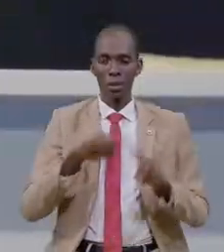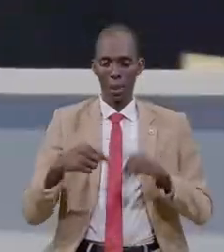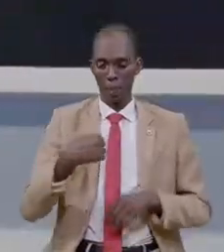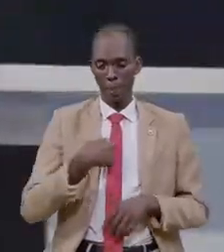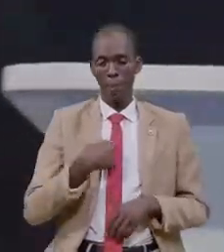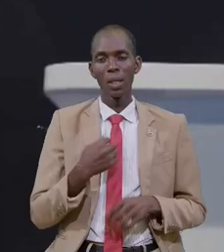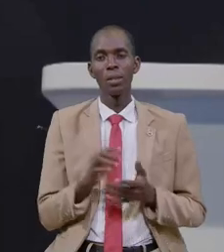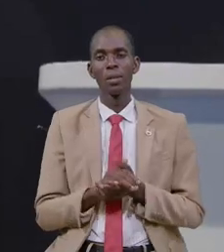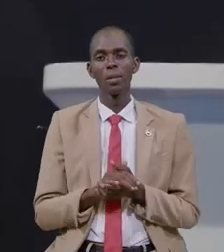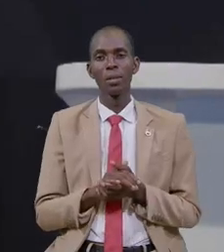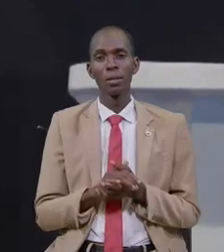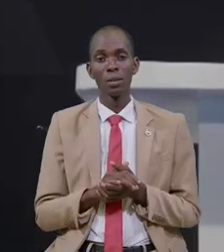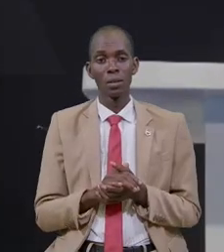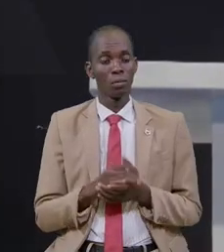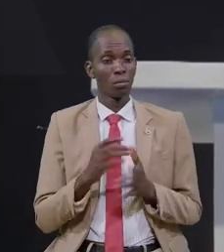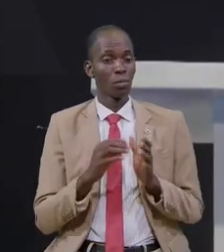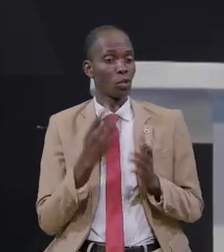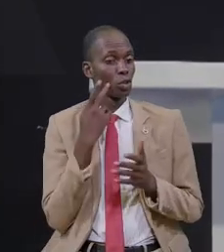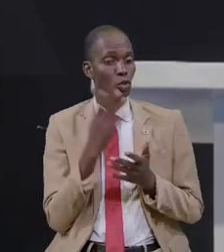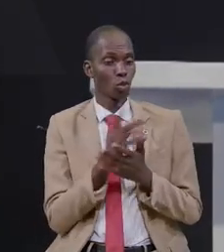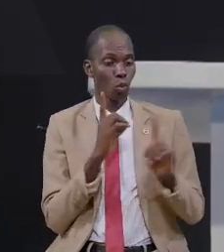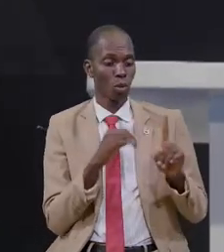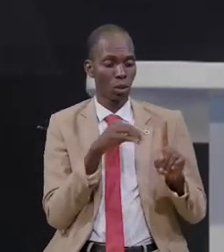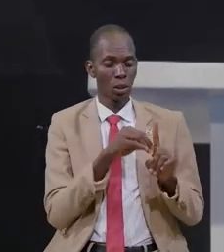qui m'a délivré quelqu'un en prison,